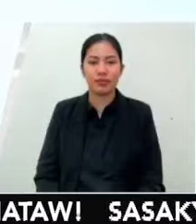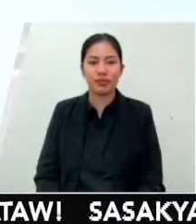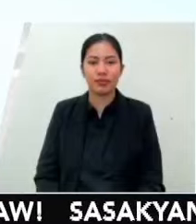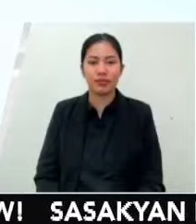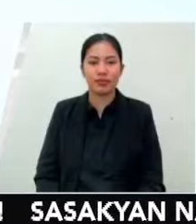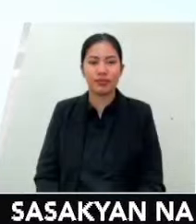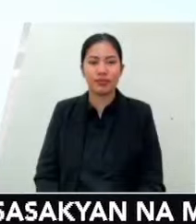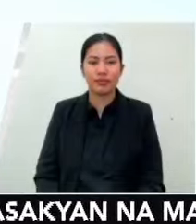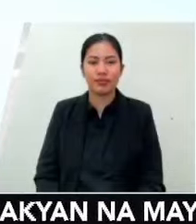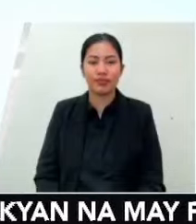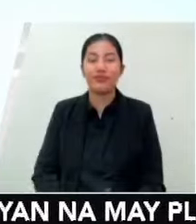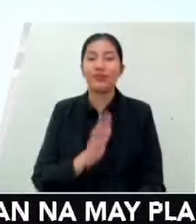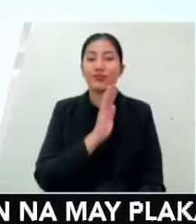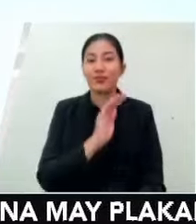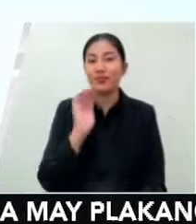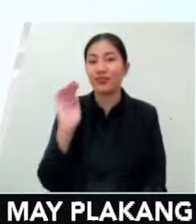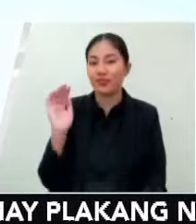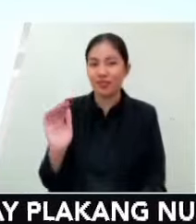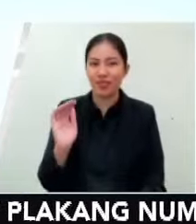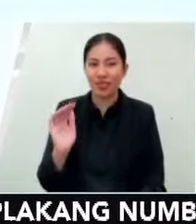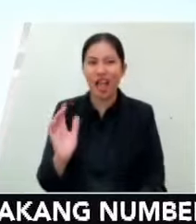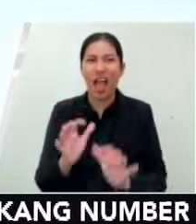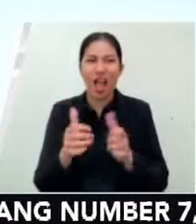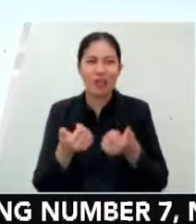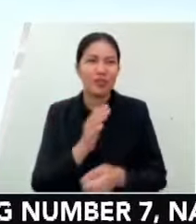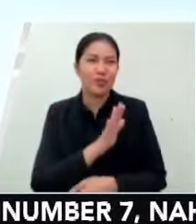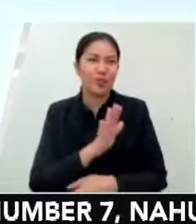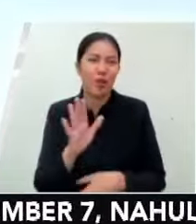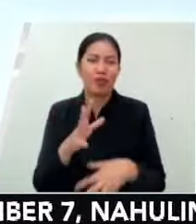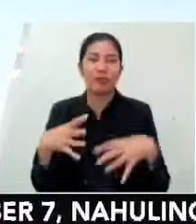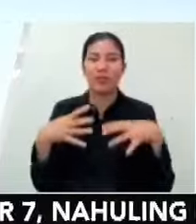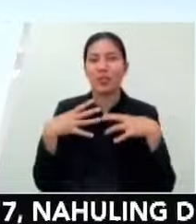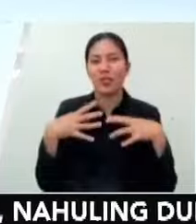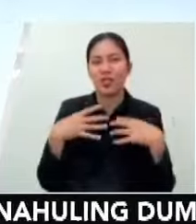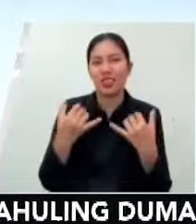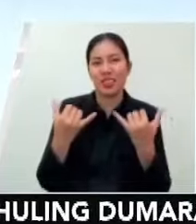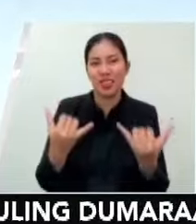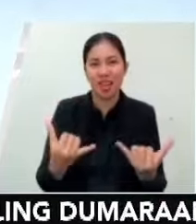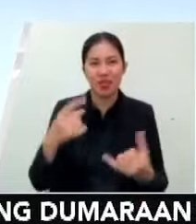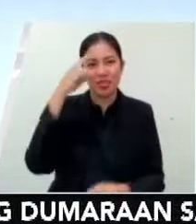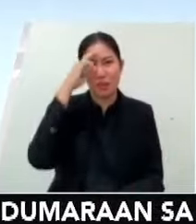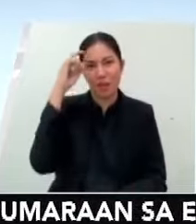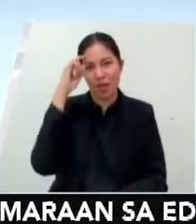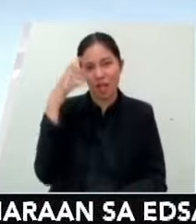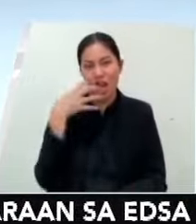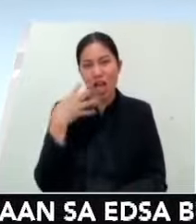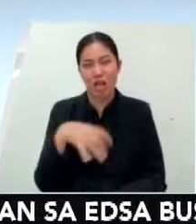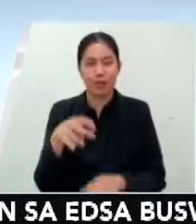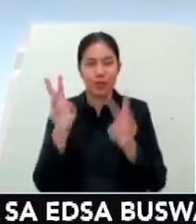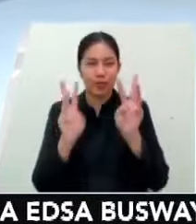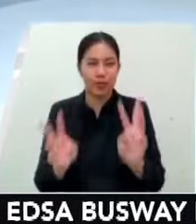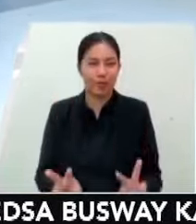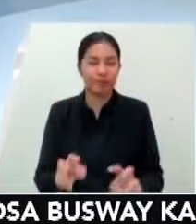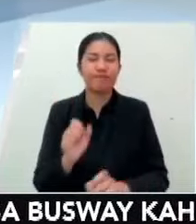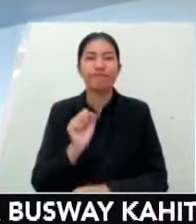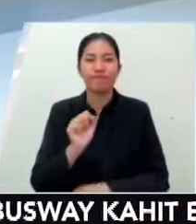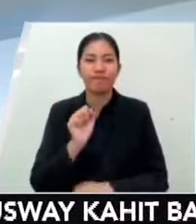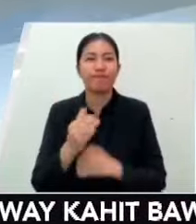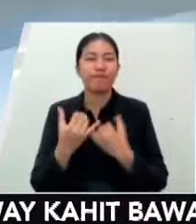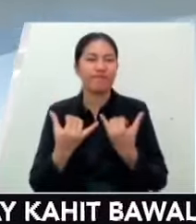Mga kapuso, kamusta naman ang gala at vacation plans ninyo ngayon pong tag-init? Aba, eh syempre pag ganitong tag-init, di ba? Napakasarap